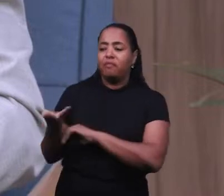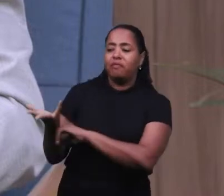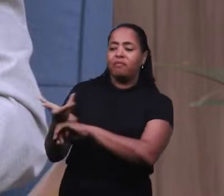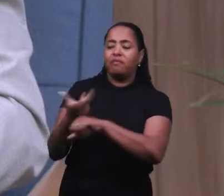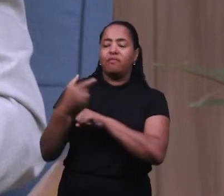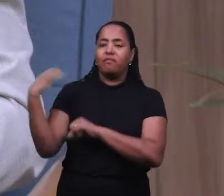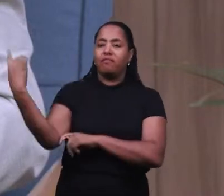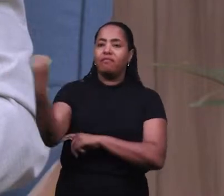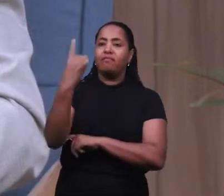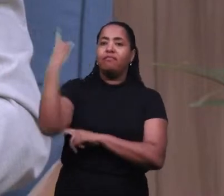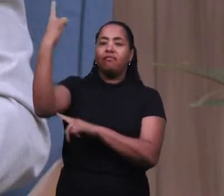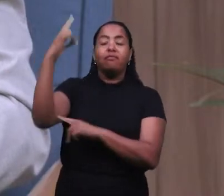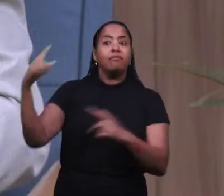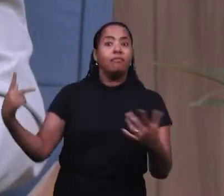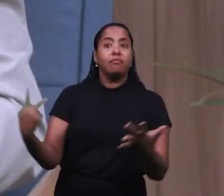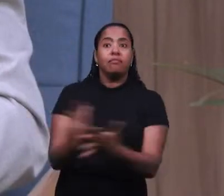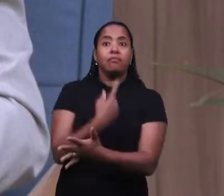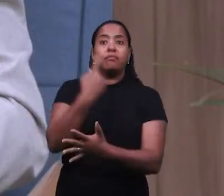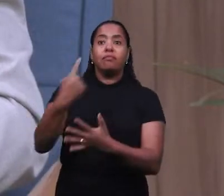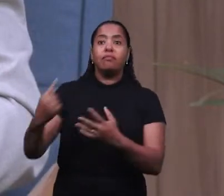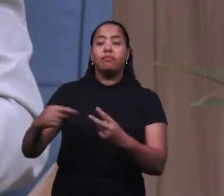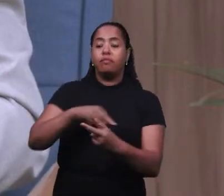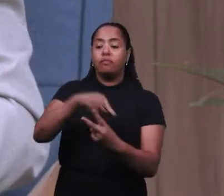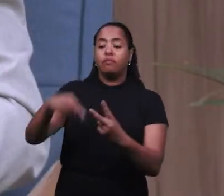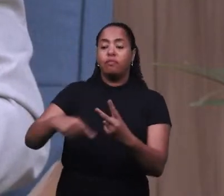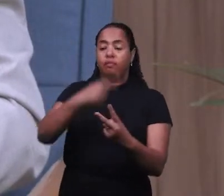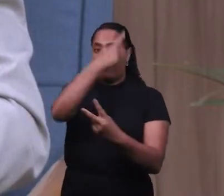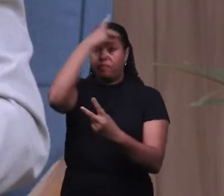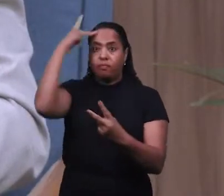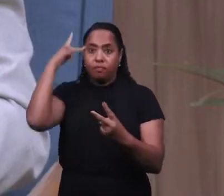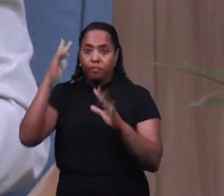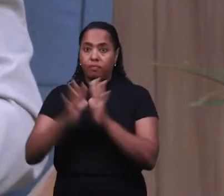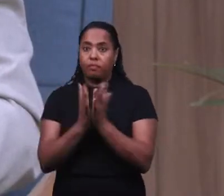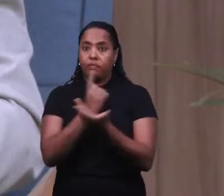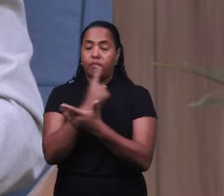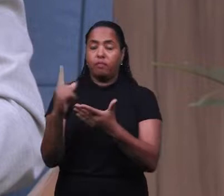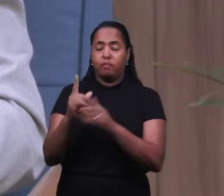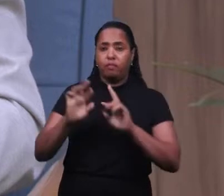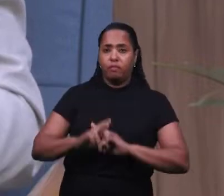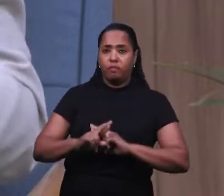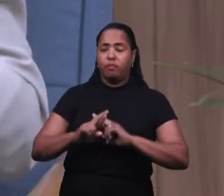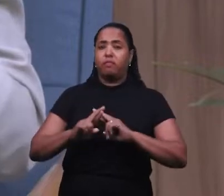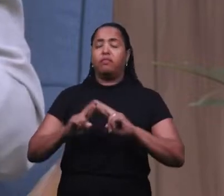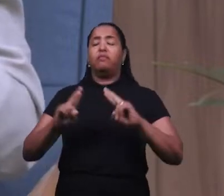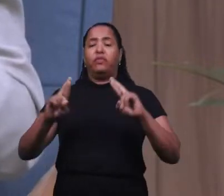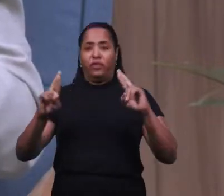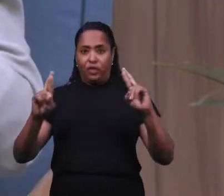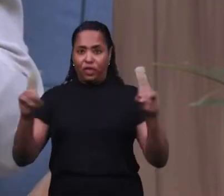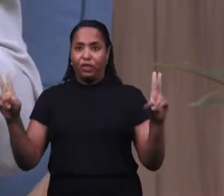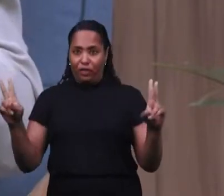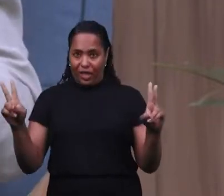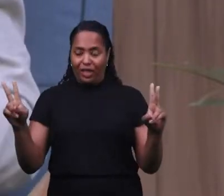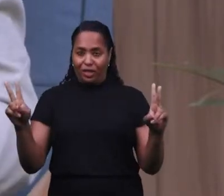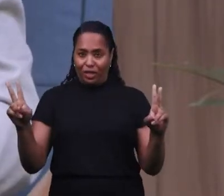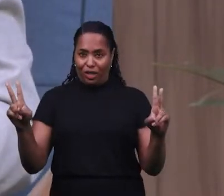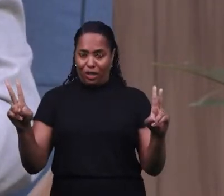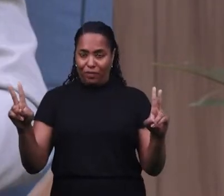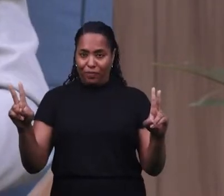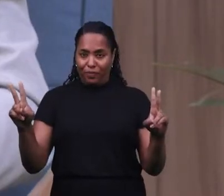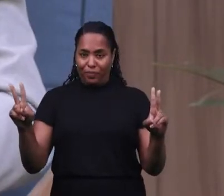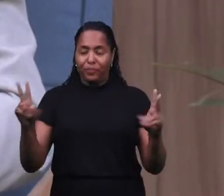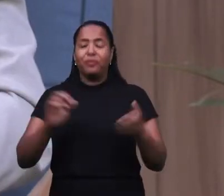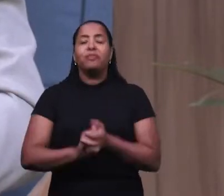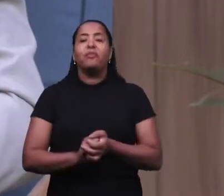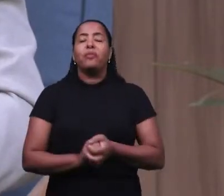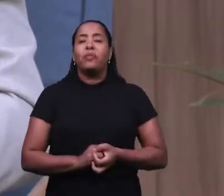et Serge Souza pour parler sur les grandes conquêtes de David, sur ce qui s'est passé avec 2 personnages différents, Obed-Edom et